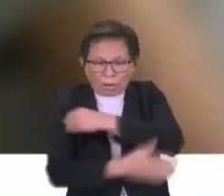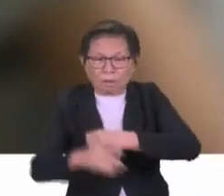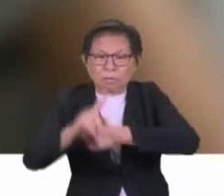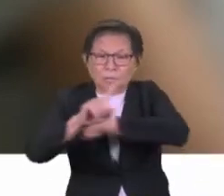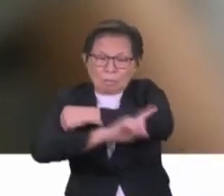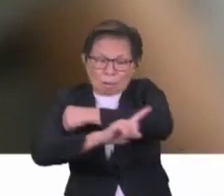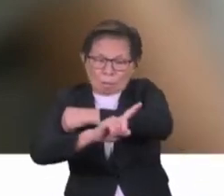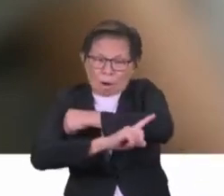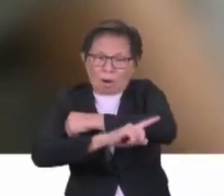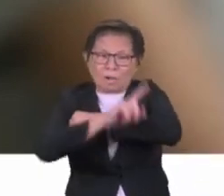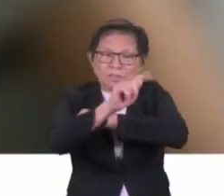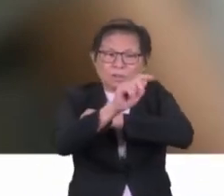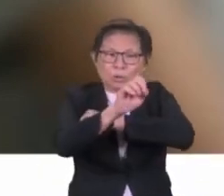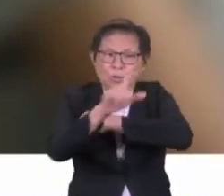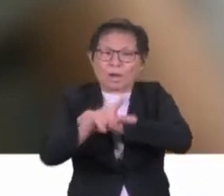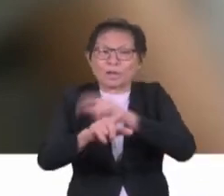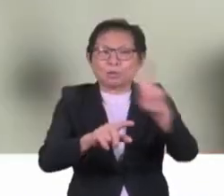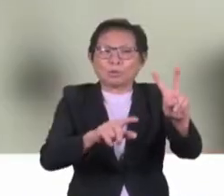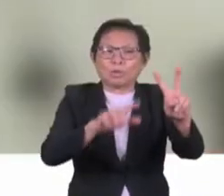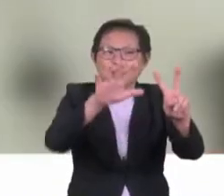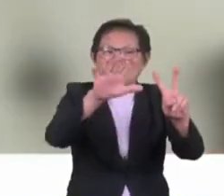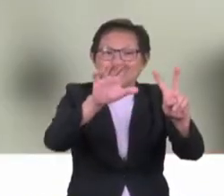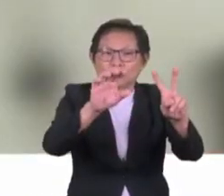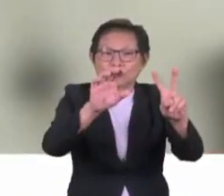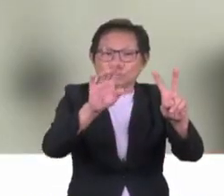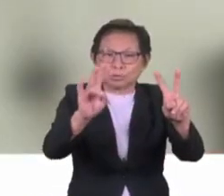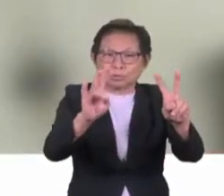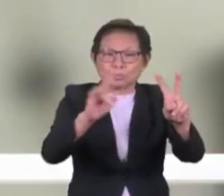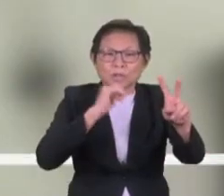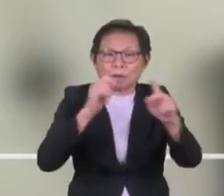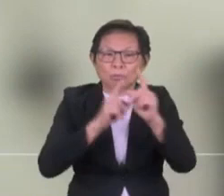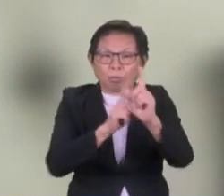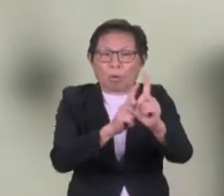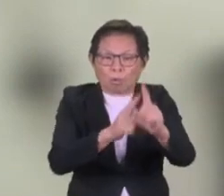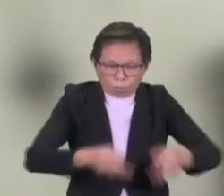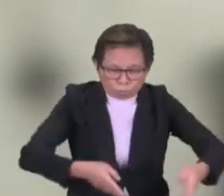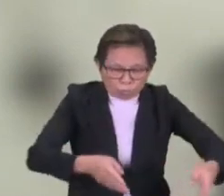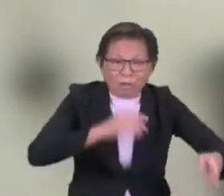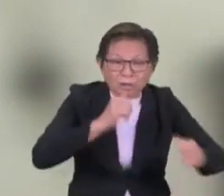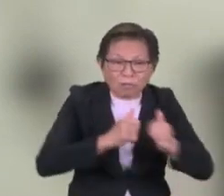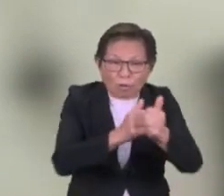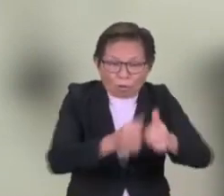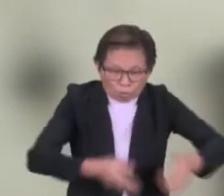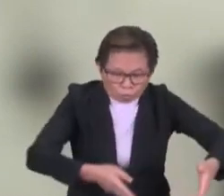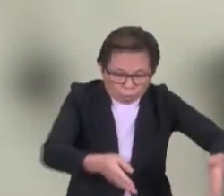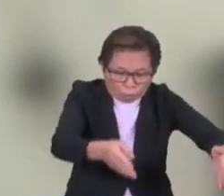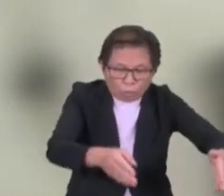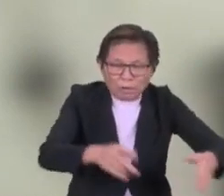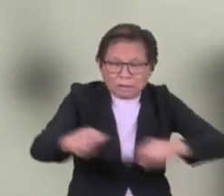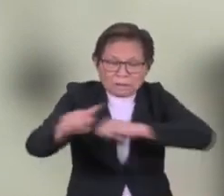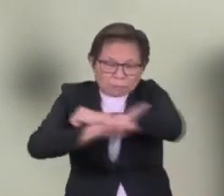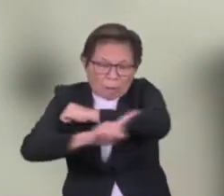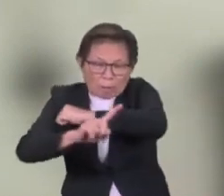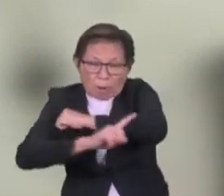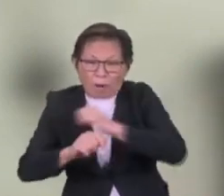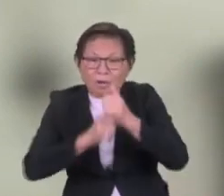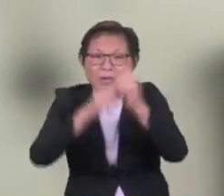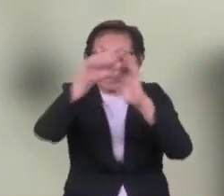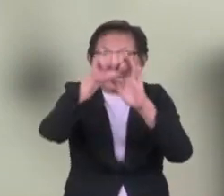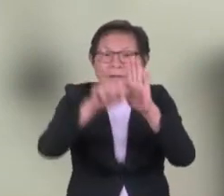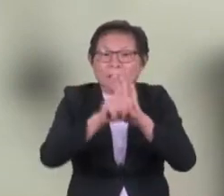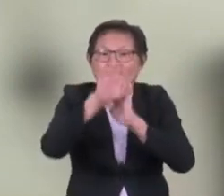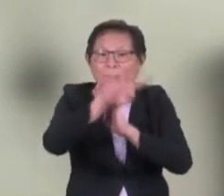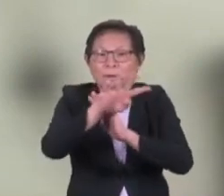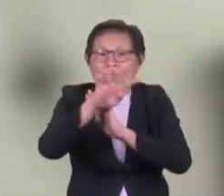dikenakan Saman po 257 kerana tidak patuh lorong yang betul tindakan diambil mengik seksyen